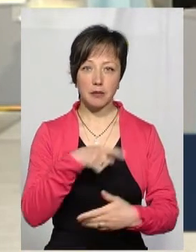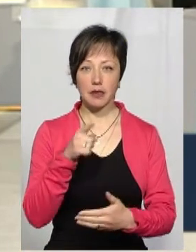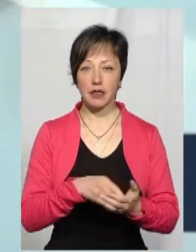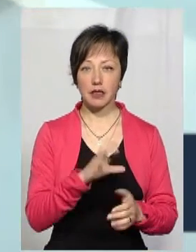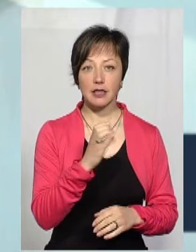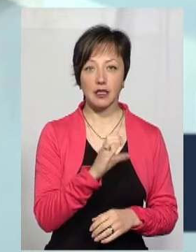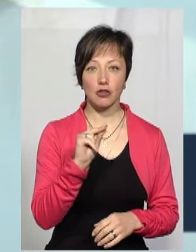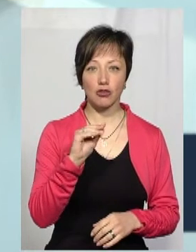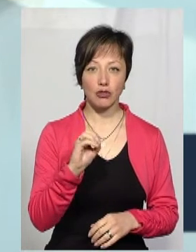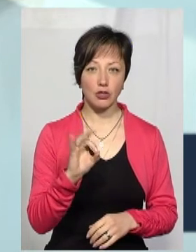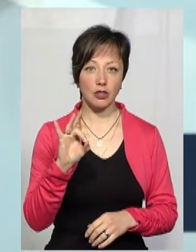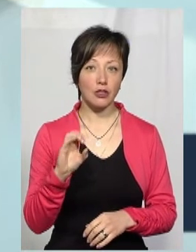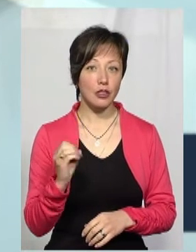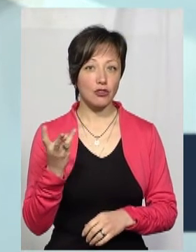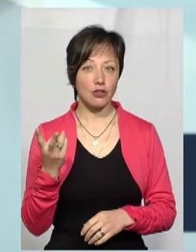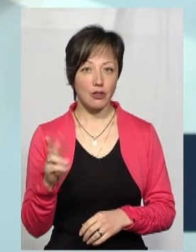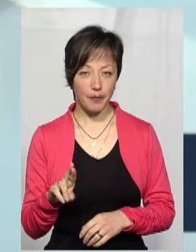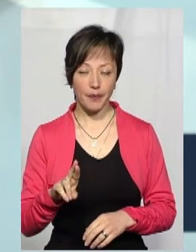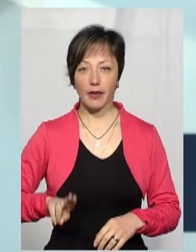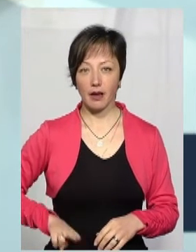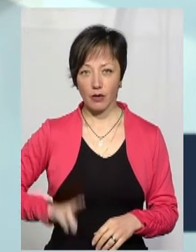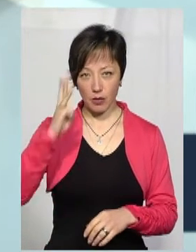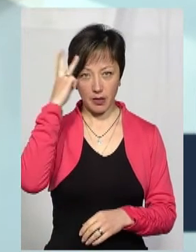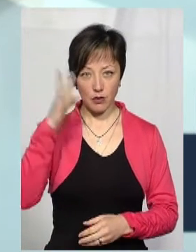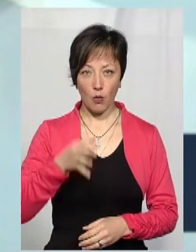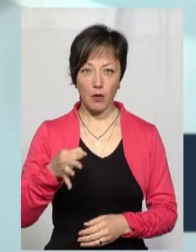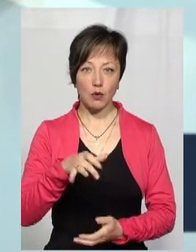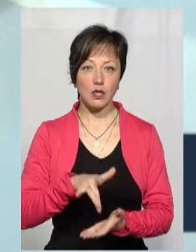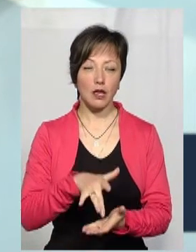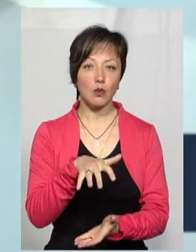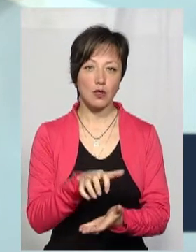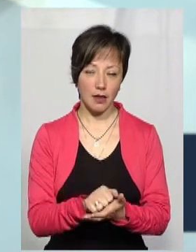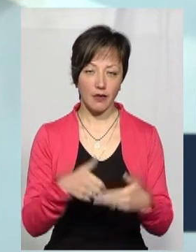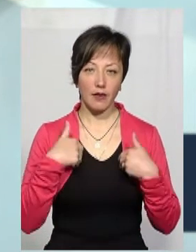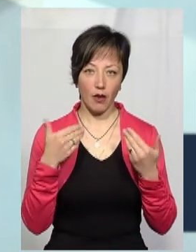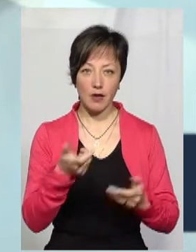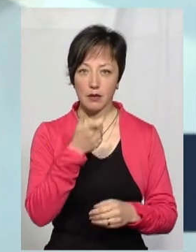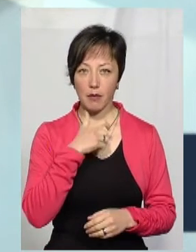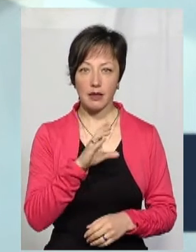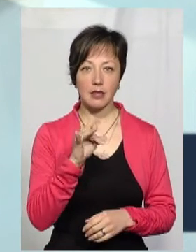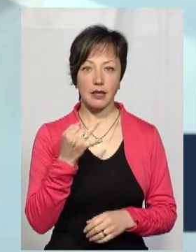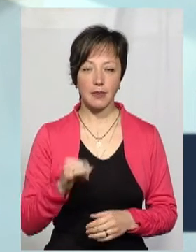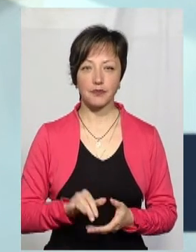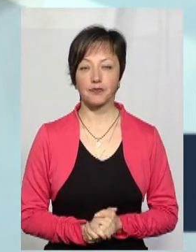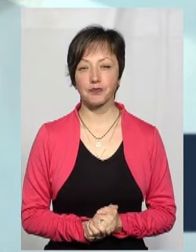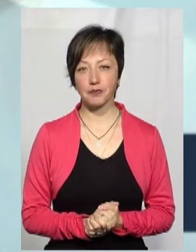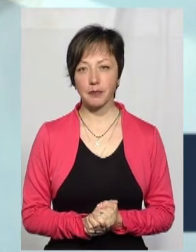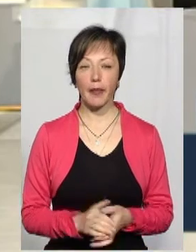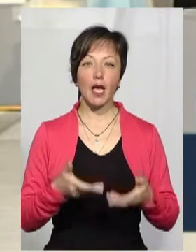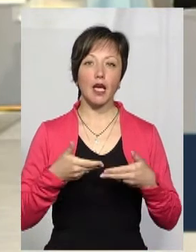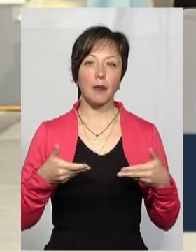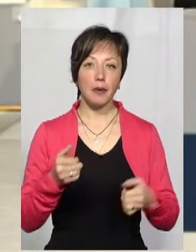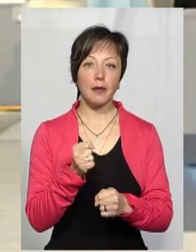Сергій Черешня, директор Хмельницького обласного центру зайнятості. Вітаю вас, пане Сергію. Добрий вечір.